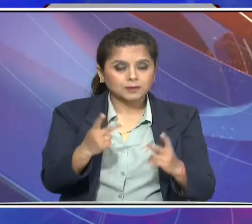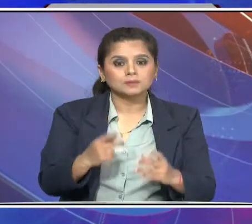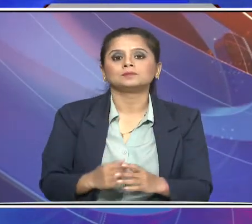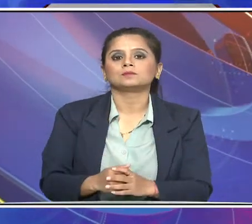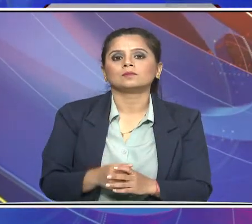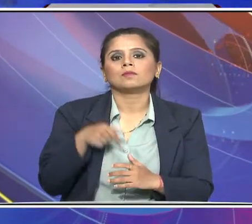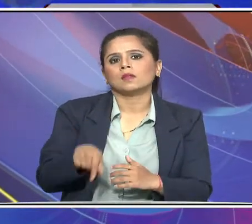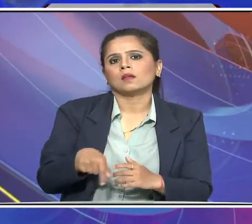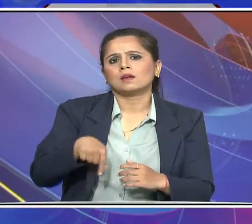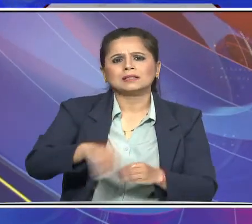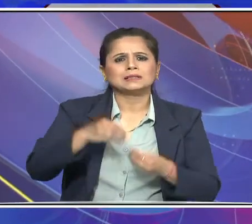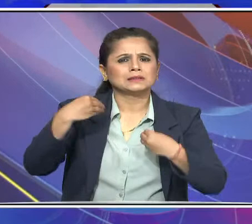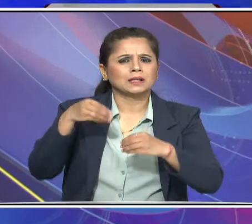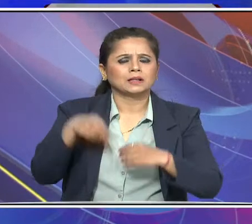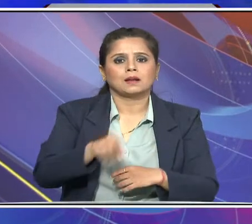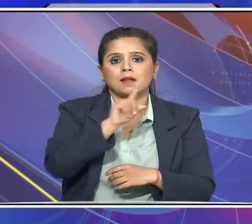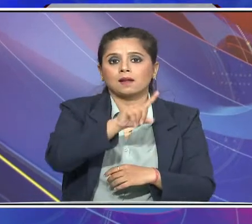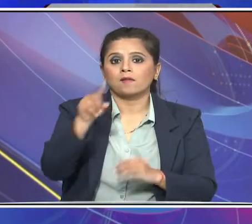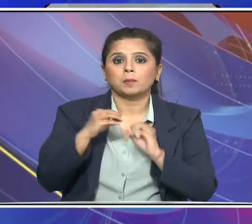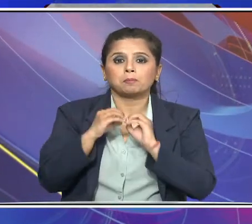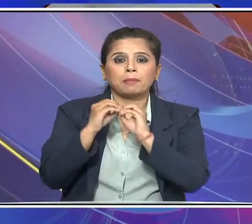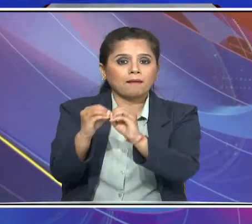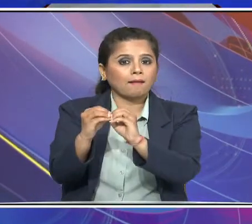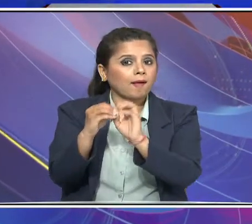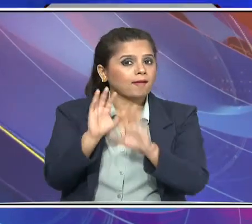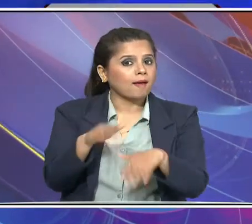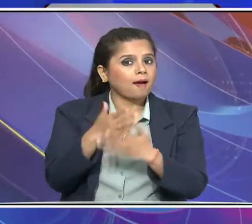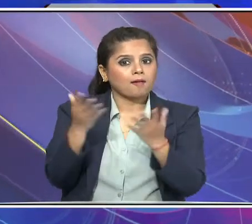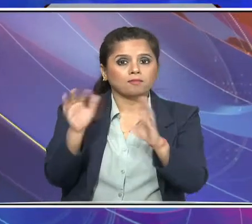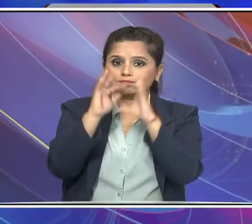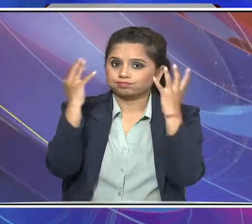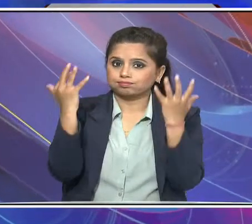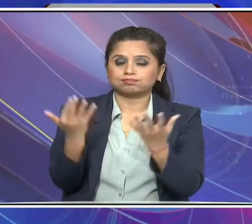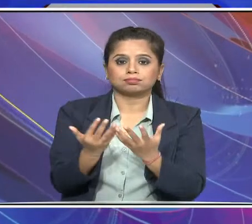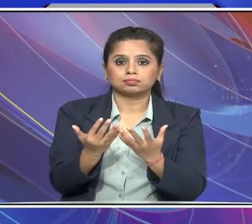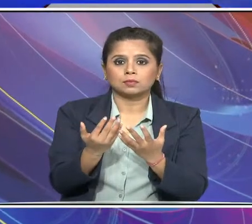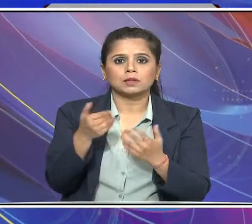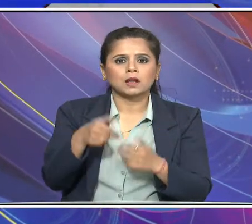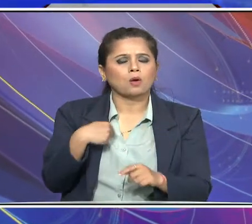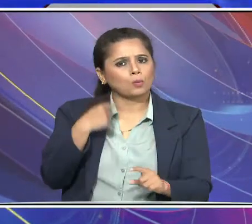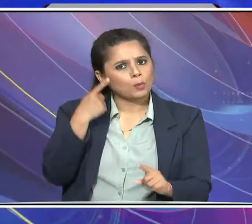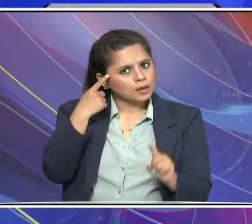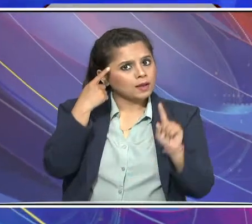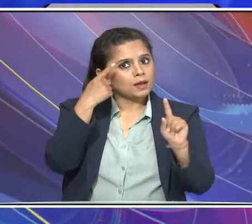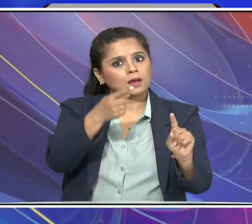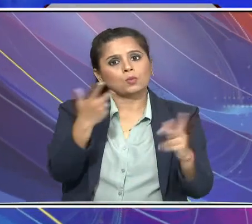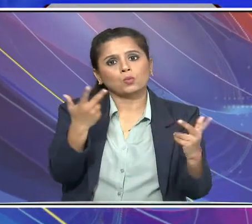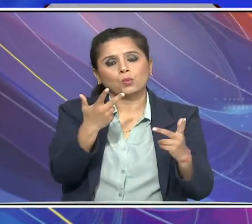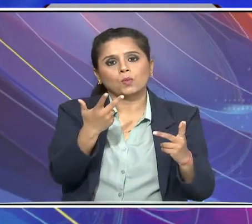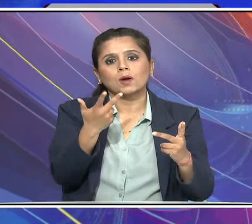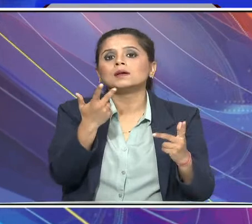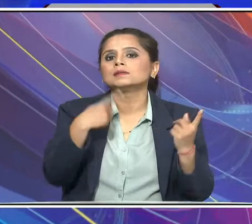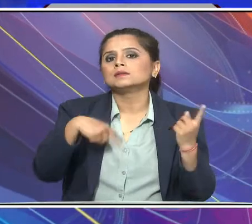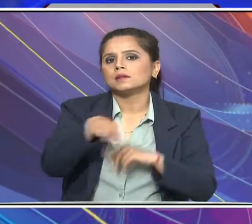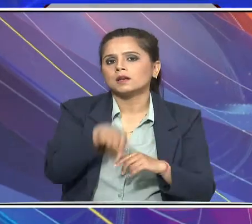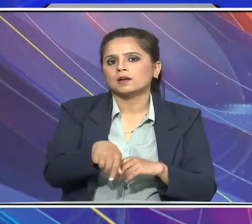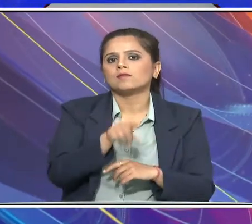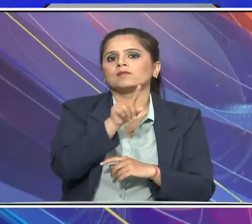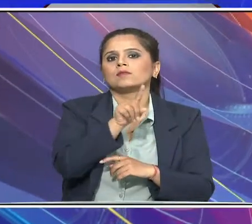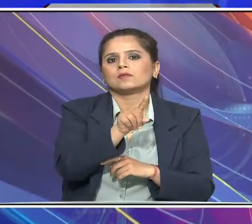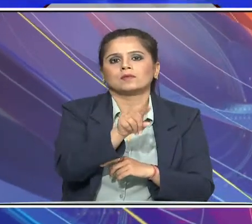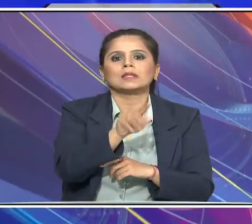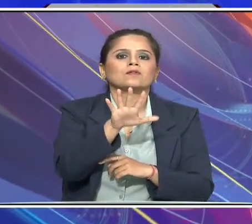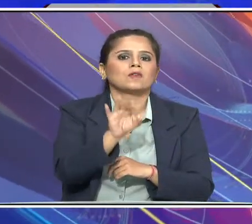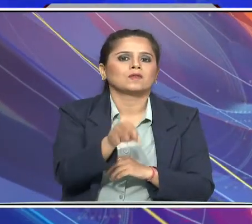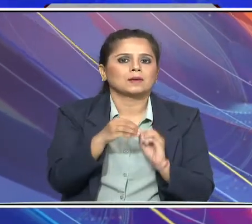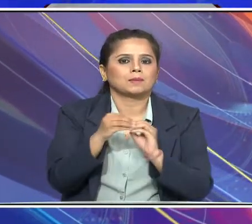डी मार्केट ऑफ 11 बिलियन और वेयर तर्केटिंग आईटी तू टेक आईटी तू 50 बिलियन